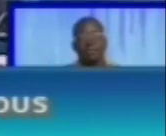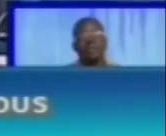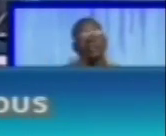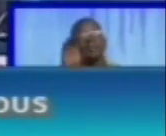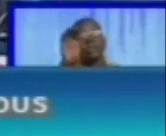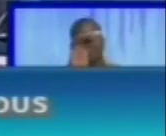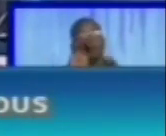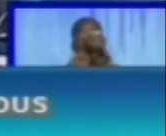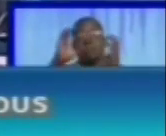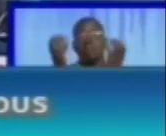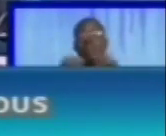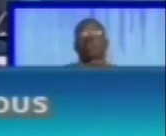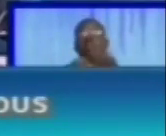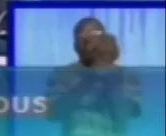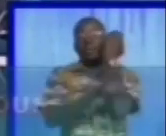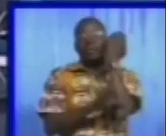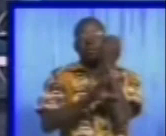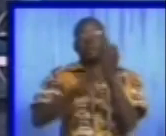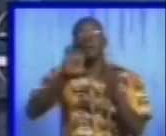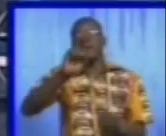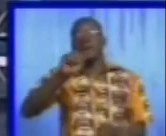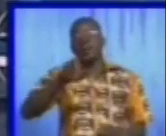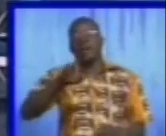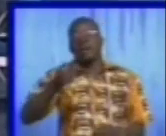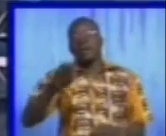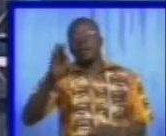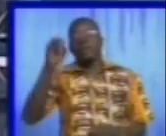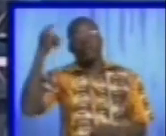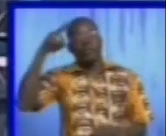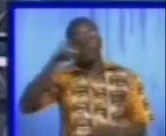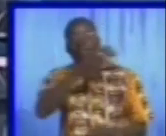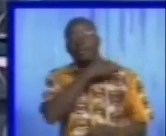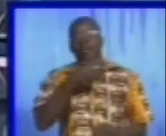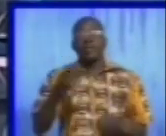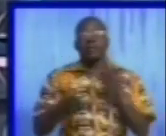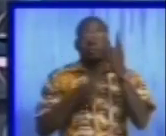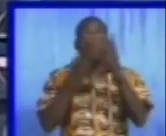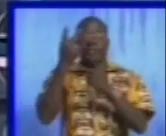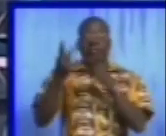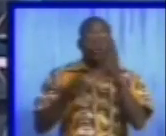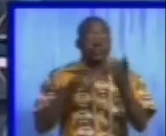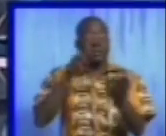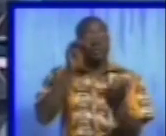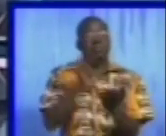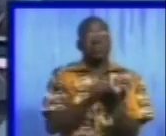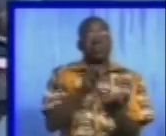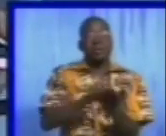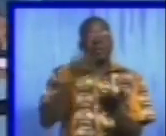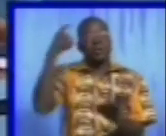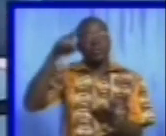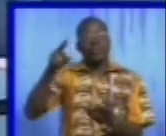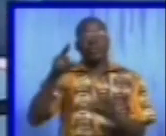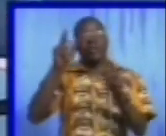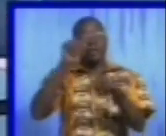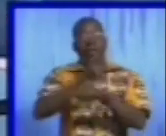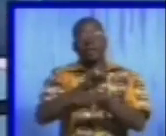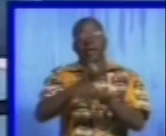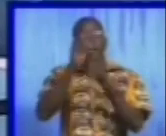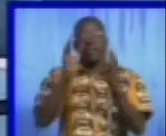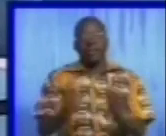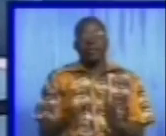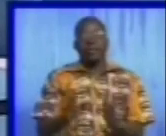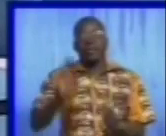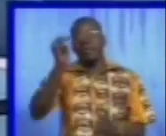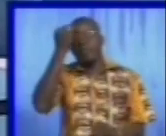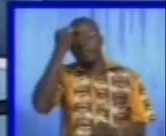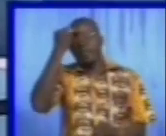où la CARFO et la CNSS lancent l'opération de visite médicale demain pour les pensionnés. Le ministre de la Fonction publique et de